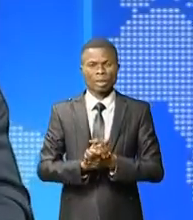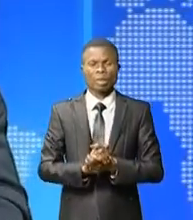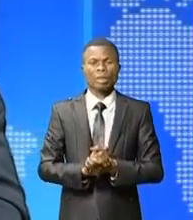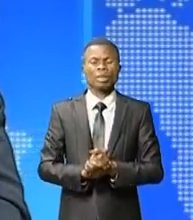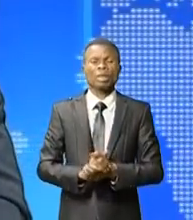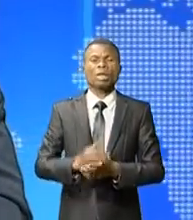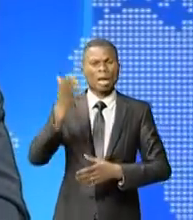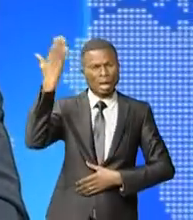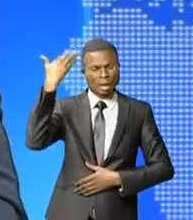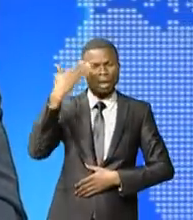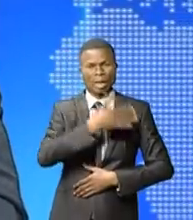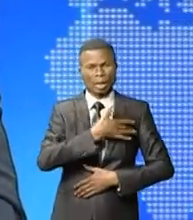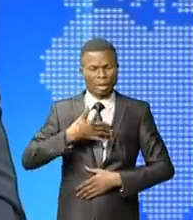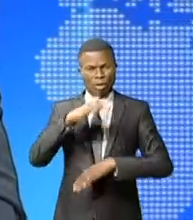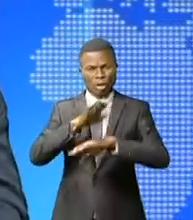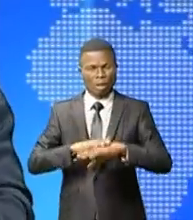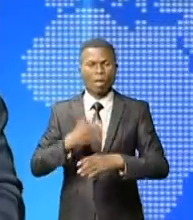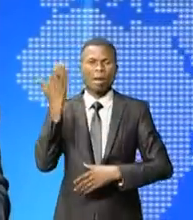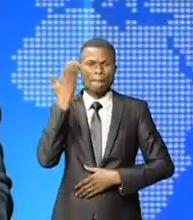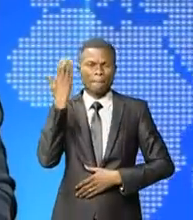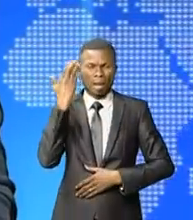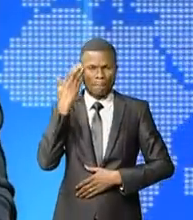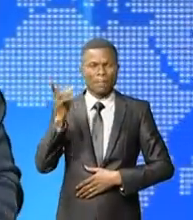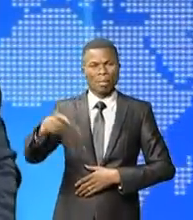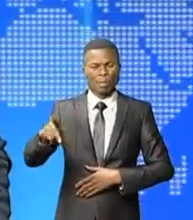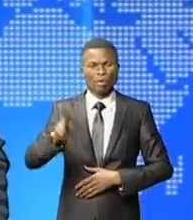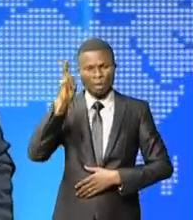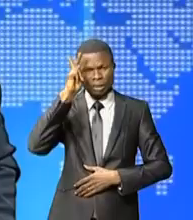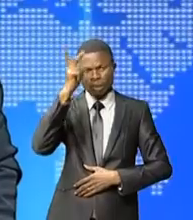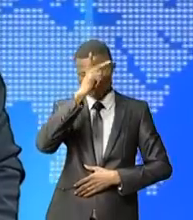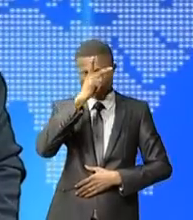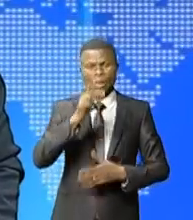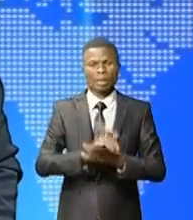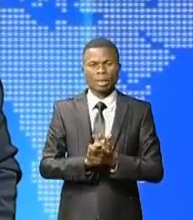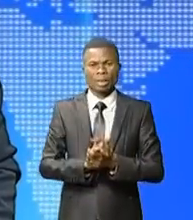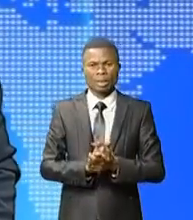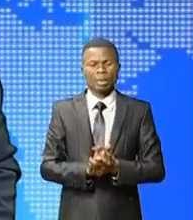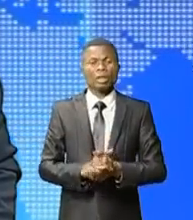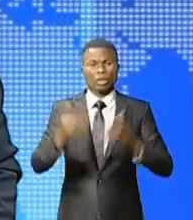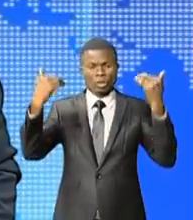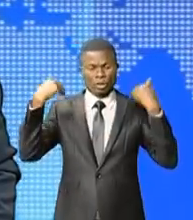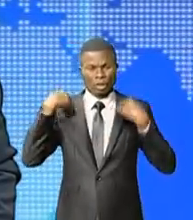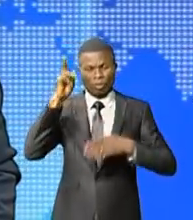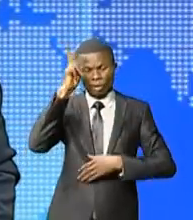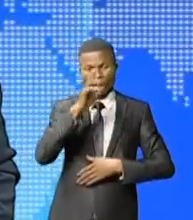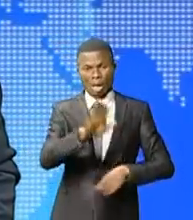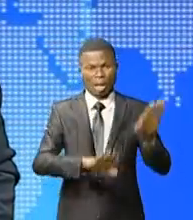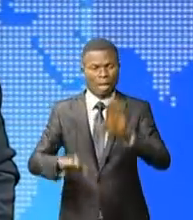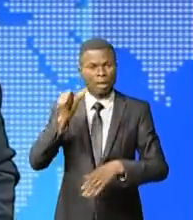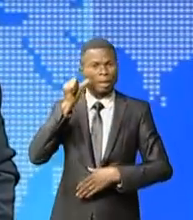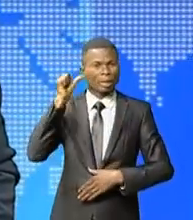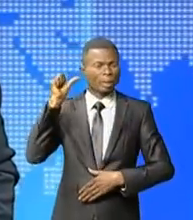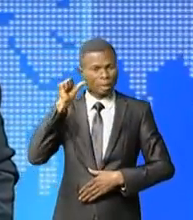Wakumwanza, communément appelé Baba Wakatanga, la sentinelle du Katanga, a été inhumé hier